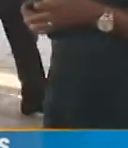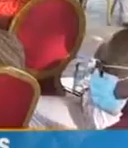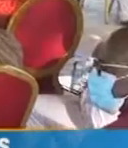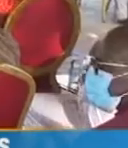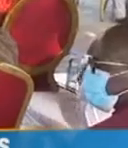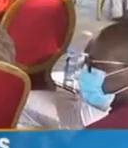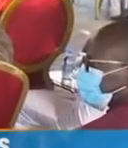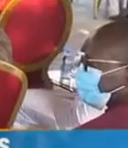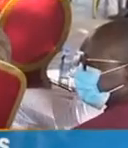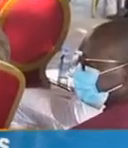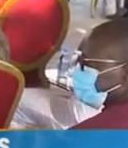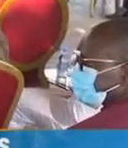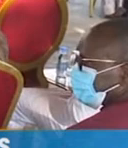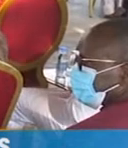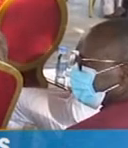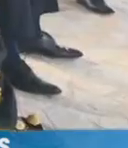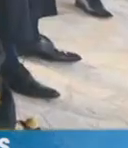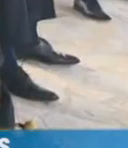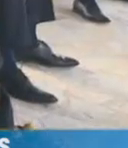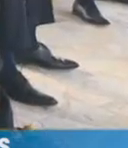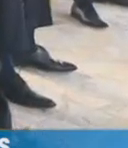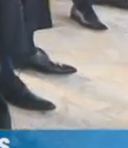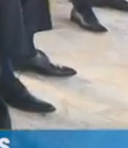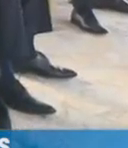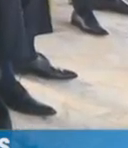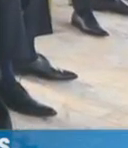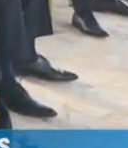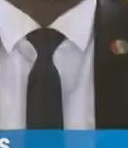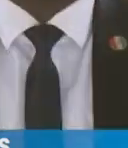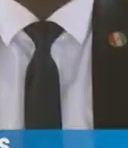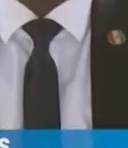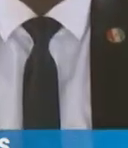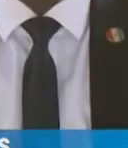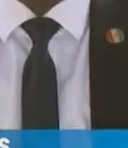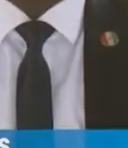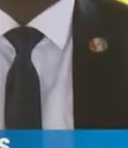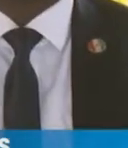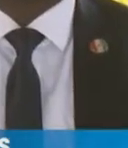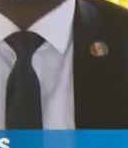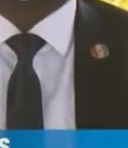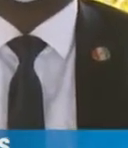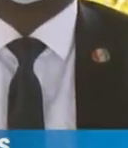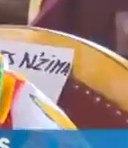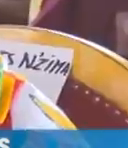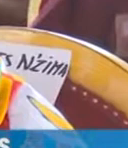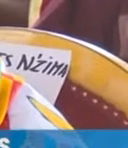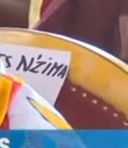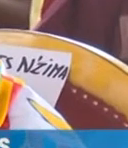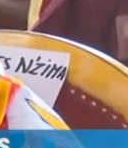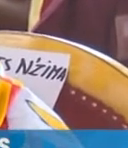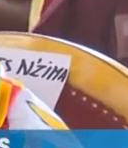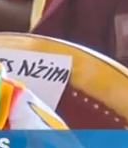comoé et une forte délégation de cette région chez le président de la république les chefs coutumiers les élus et cadres ont